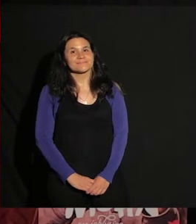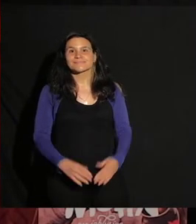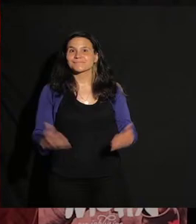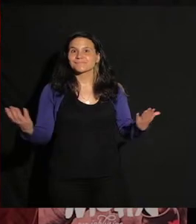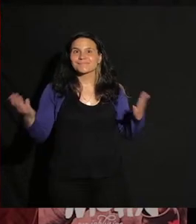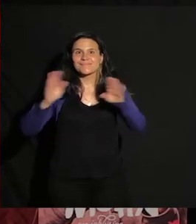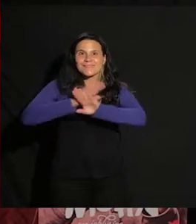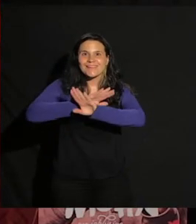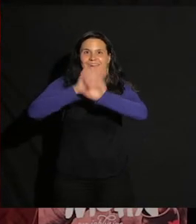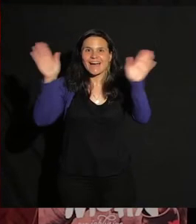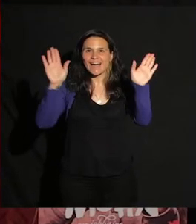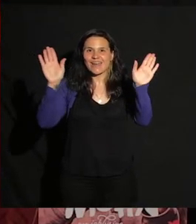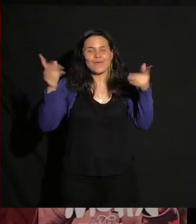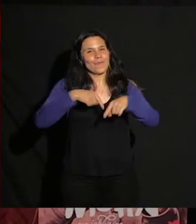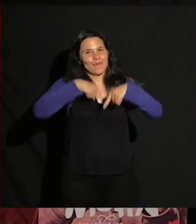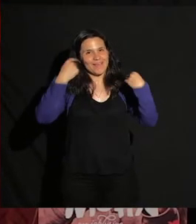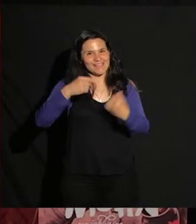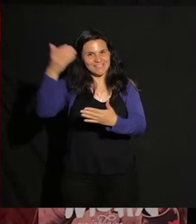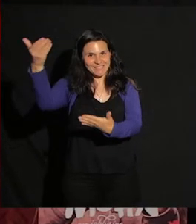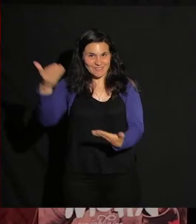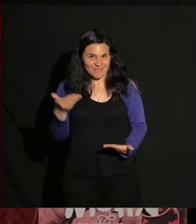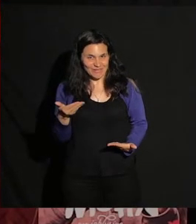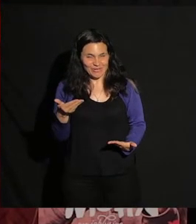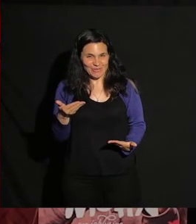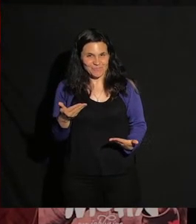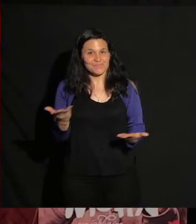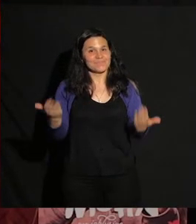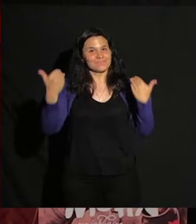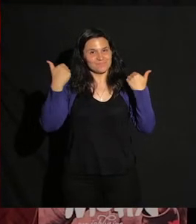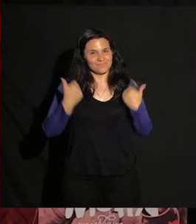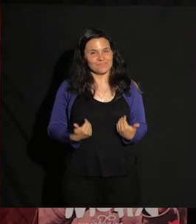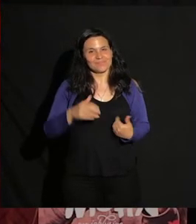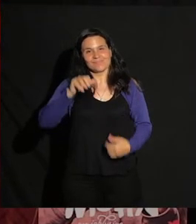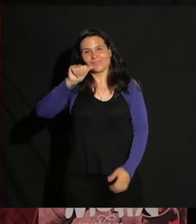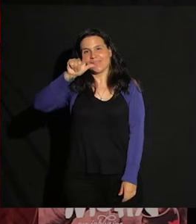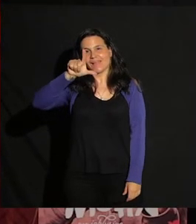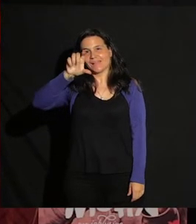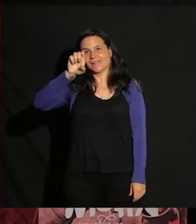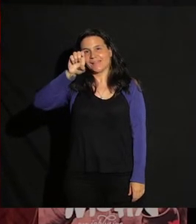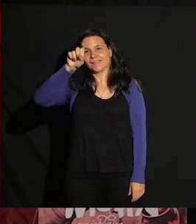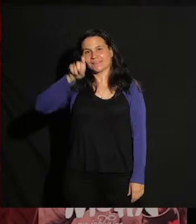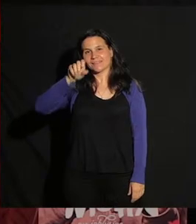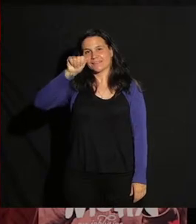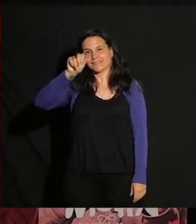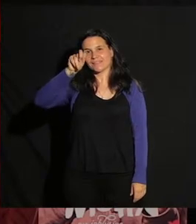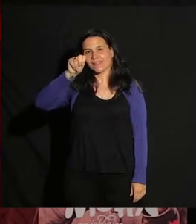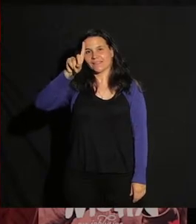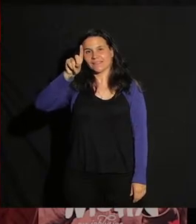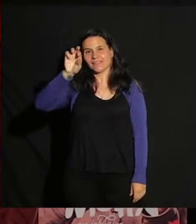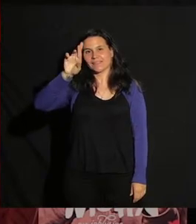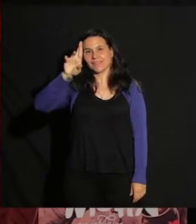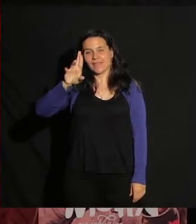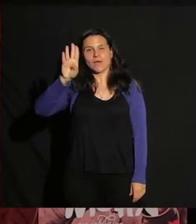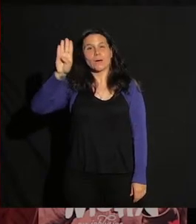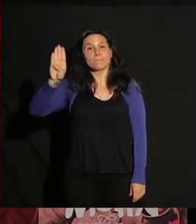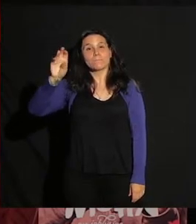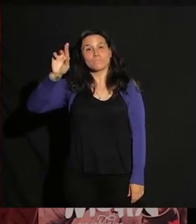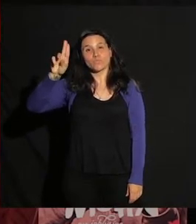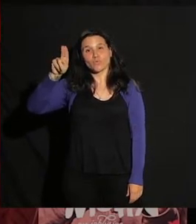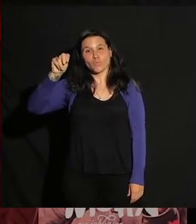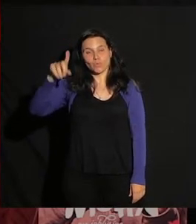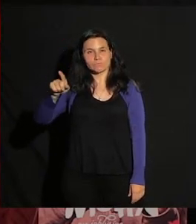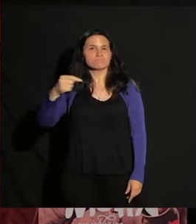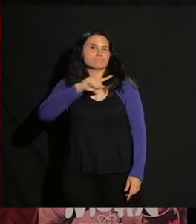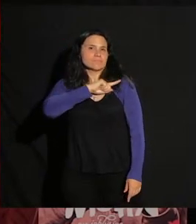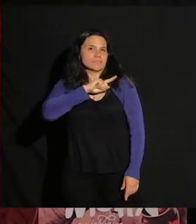Ja, ein Hallo auch von mir und herzlich willkommen. Ich bin Alexandra Bruhn, ich bin Förderschullehrerin, früher mit der